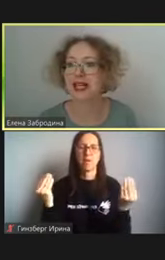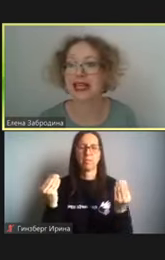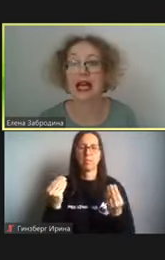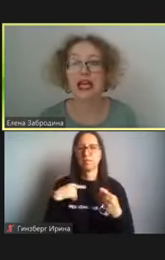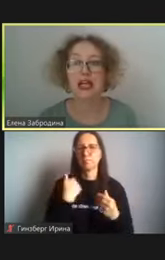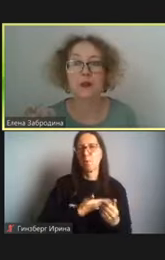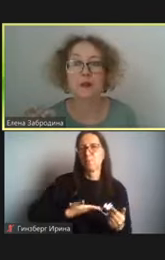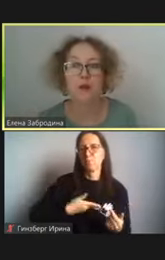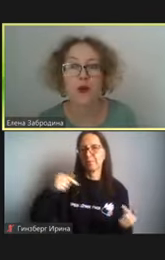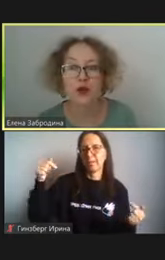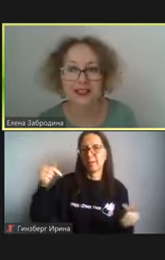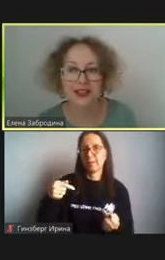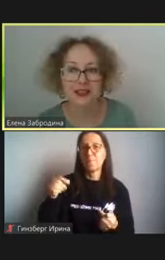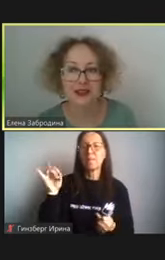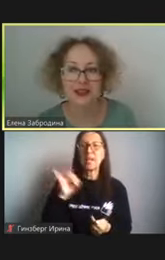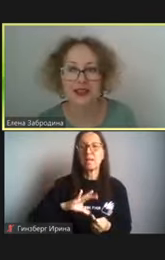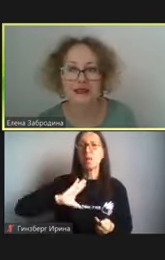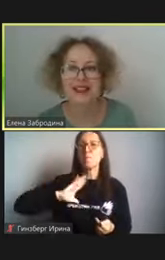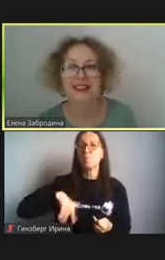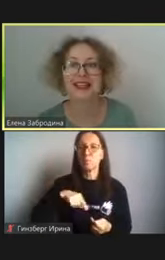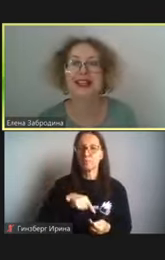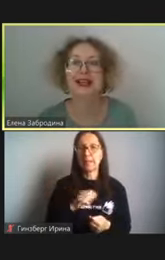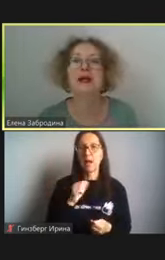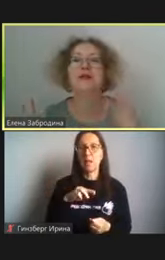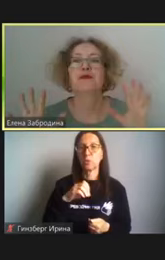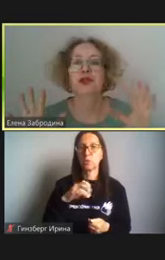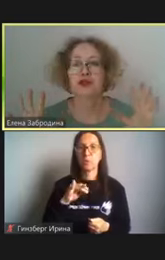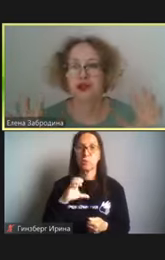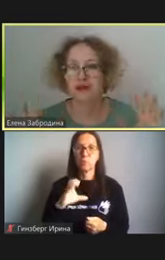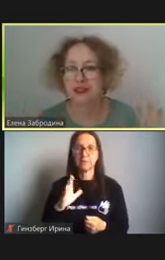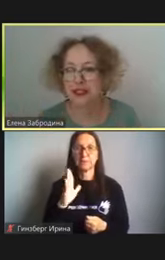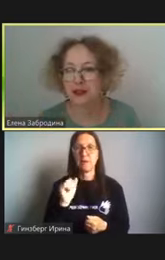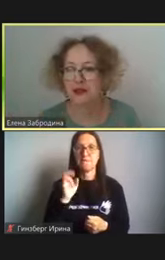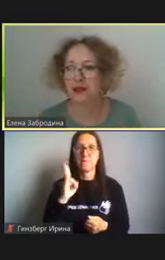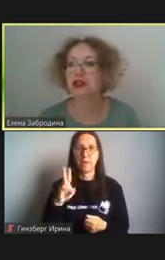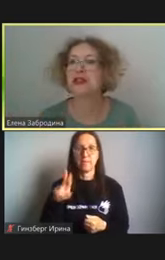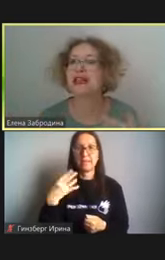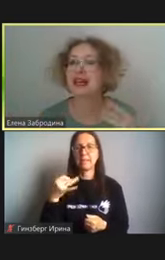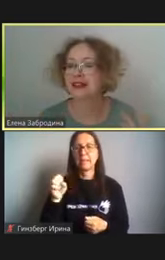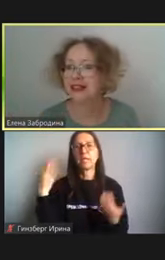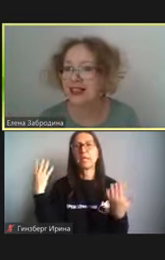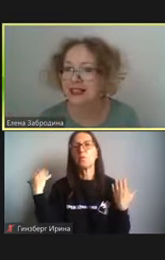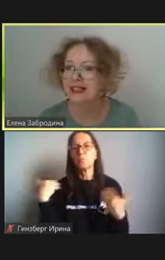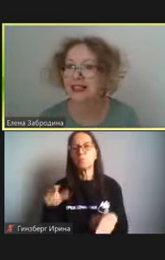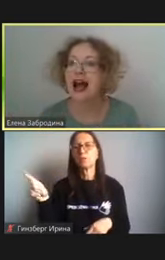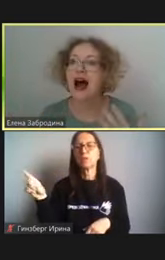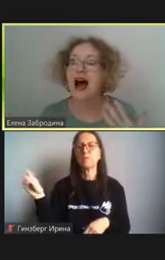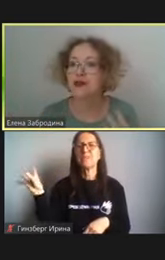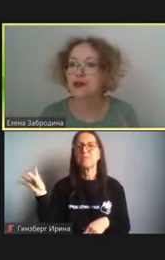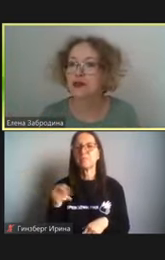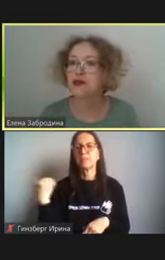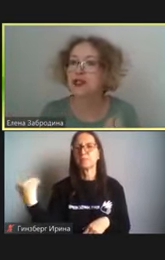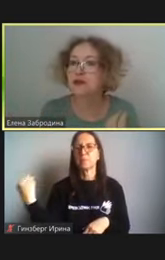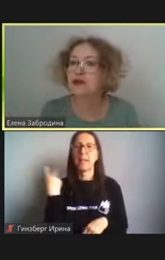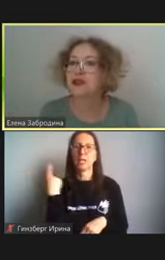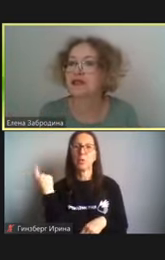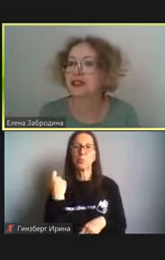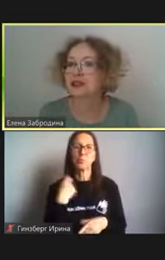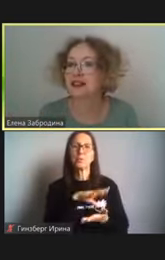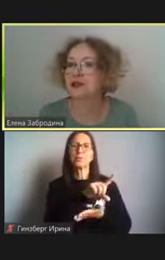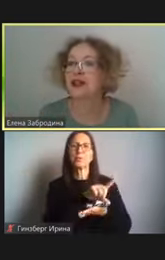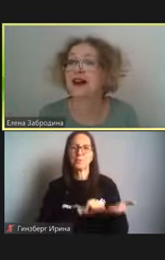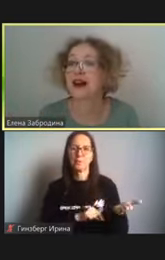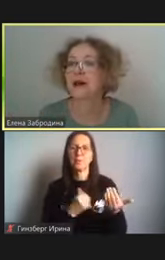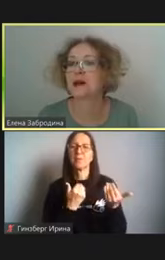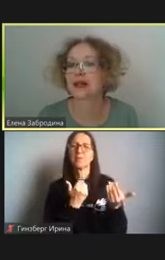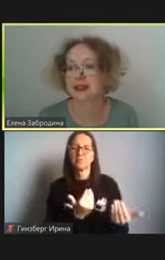придворный портрет. И после Антониуса ван Дейка вот уже все художники английские, они будут использовать